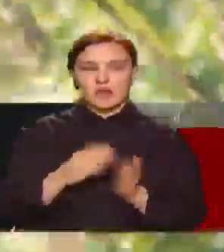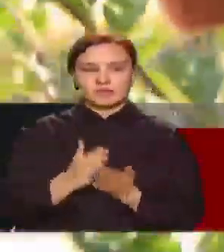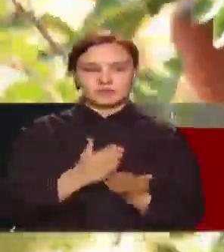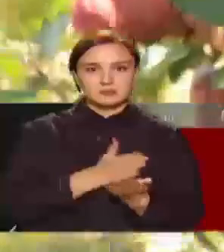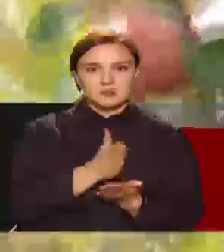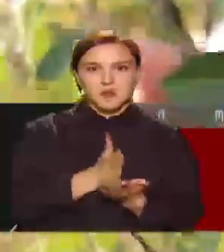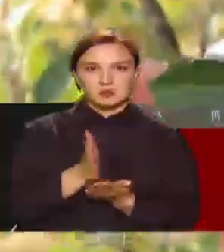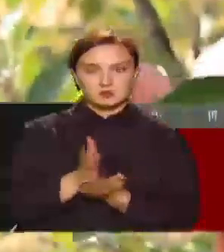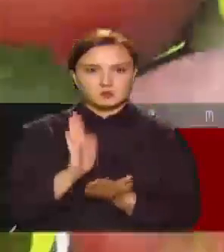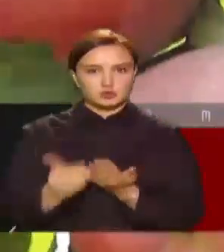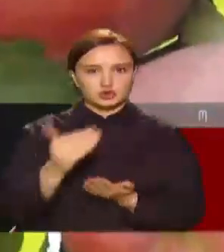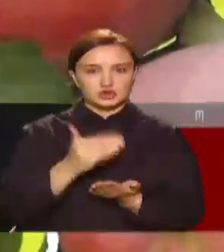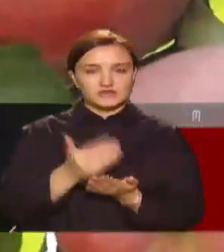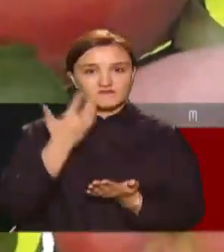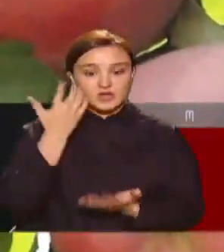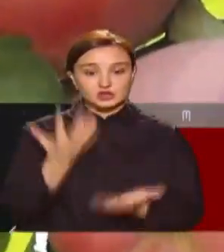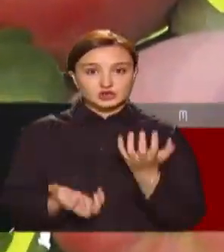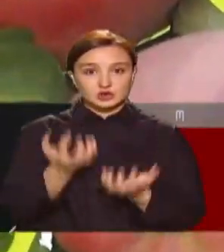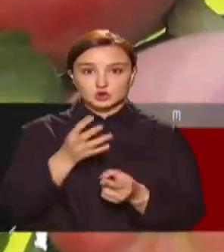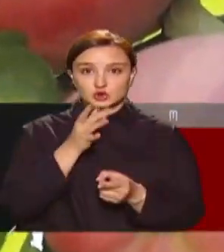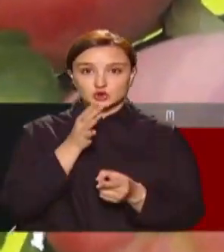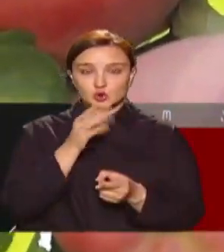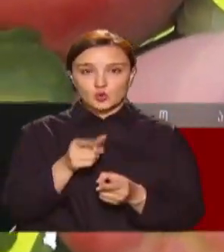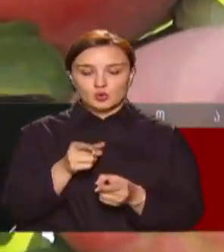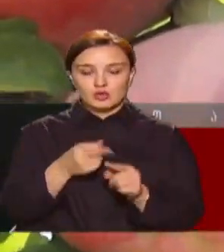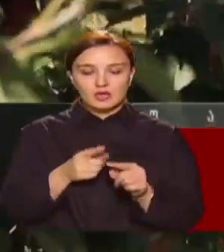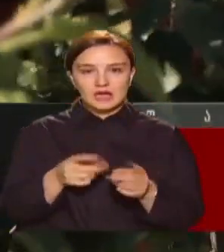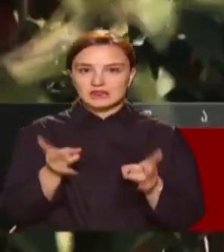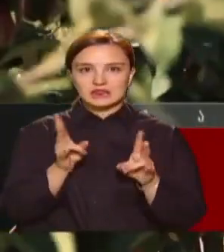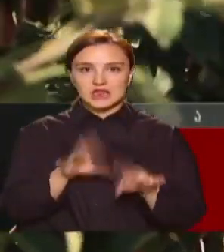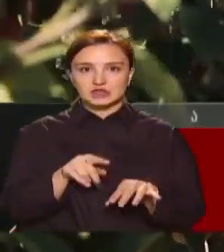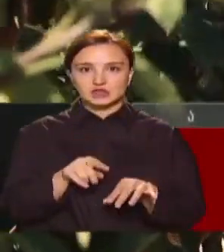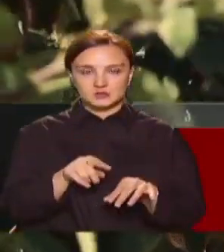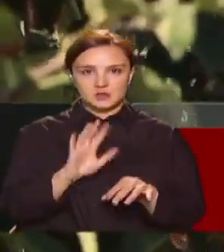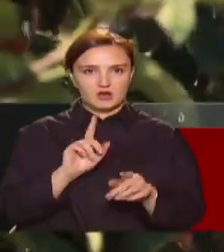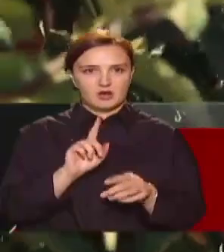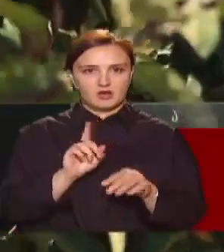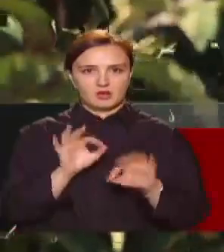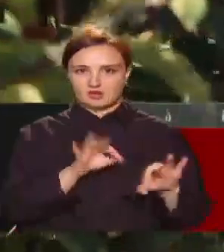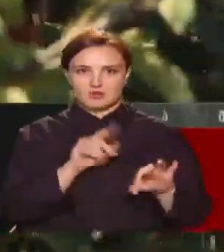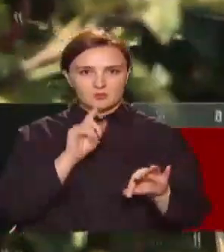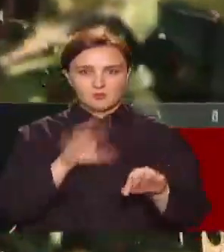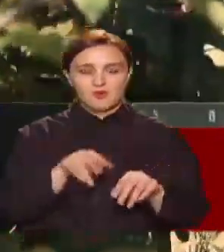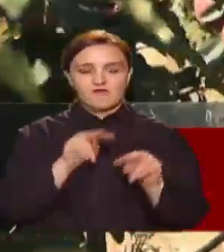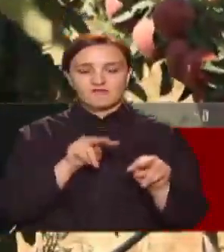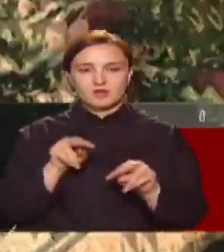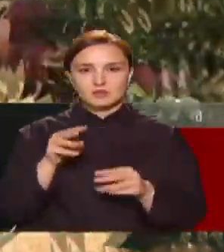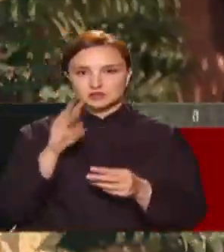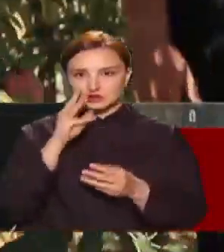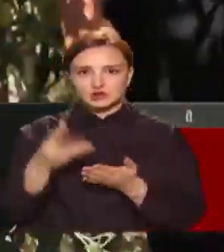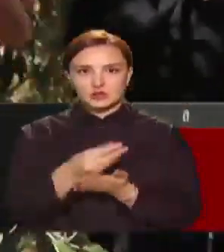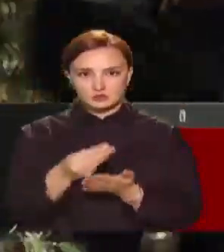mimartulebit gamoigebs shedeks. Vashlis aghebis sezonze tsarmoebuli produktsia ar darcheba daubinavebeli. Fermerebi miigeben shemosavals da